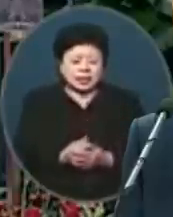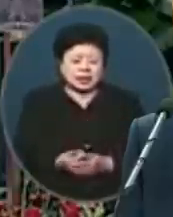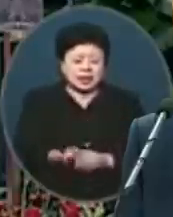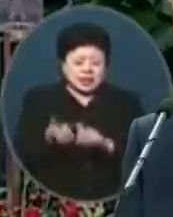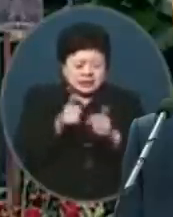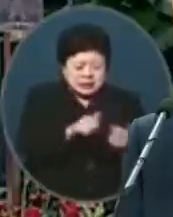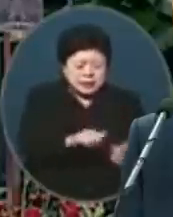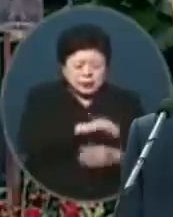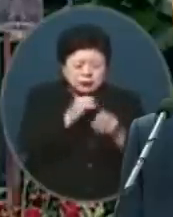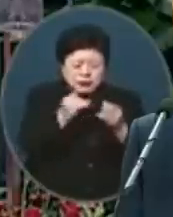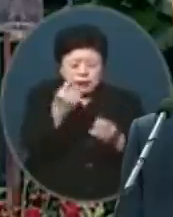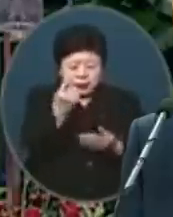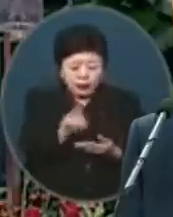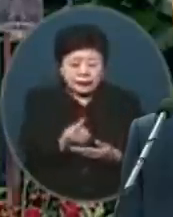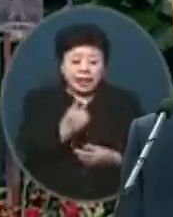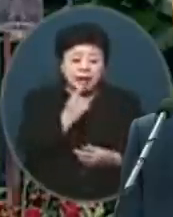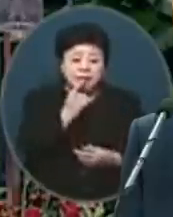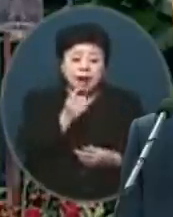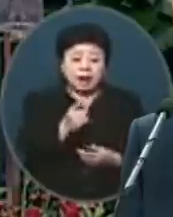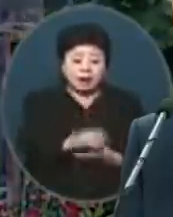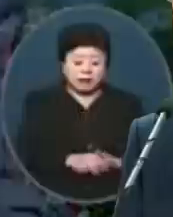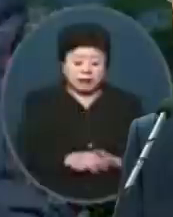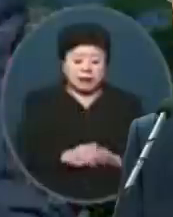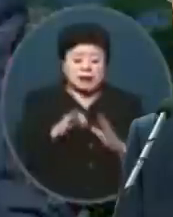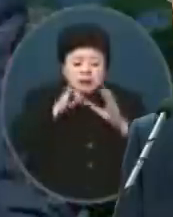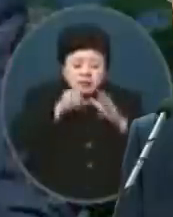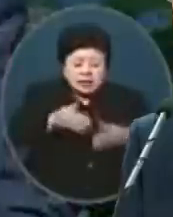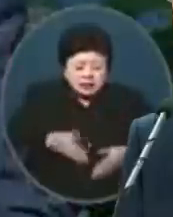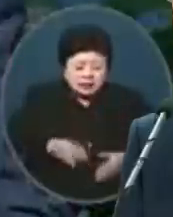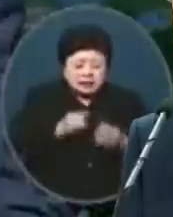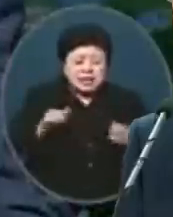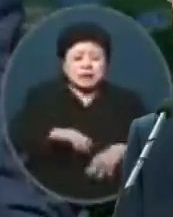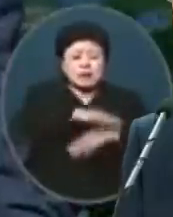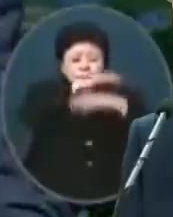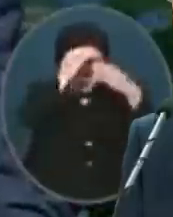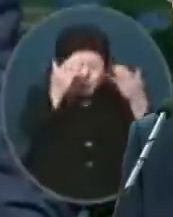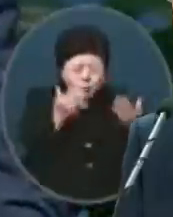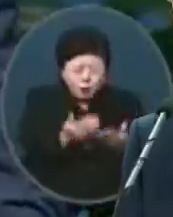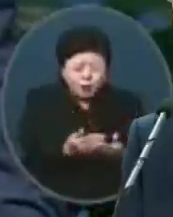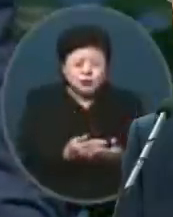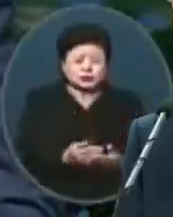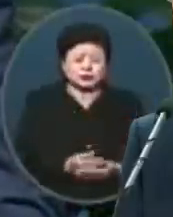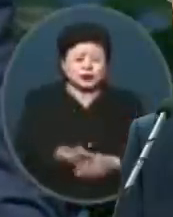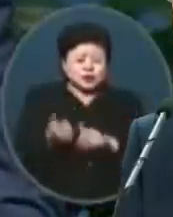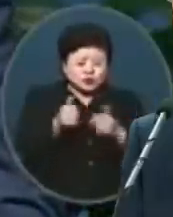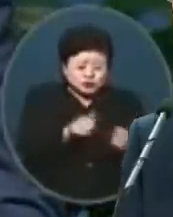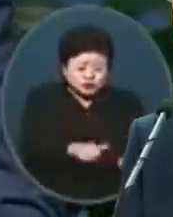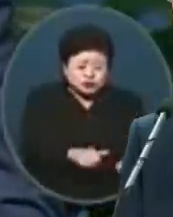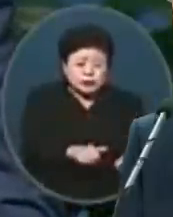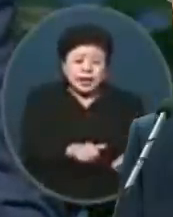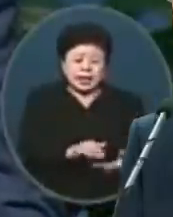모든 사람에게 다 임하였다. 이 세상에 태어난 사람치고 죽음의